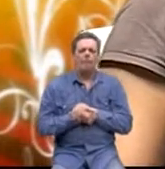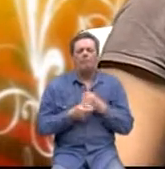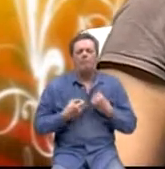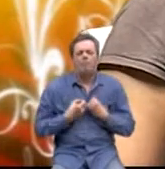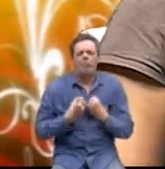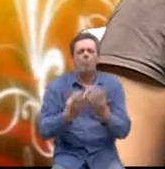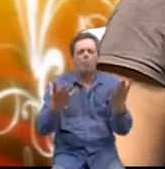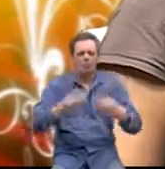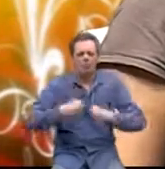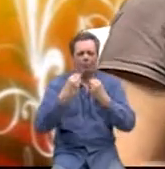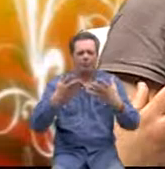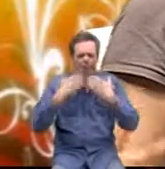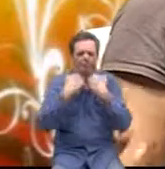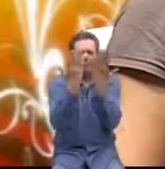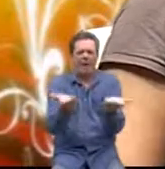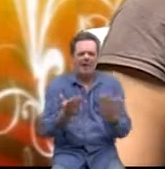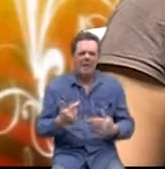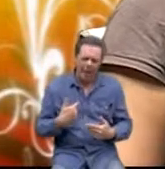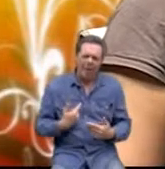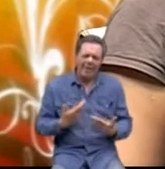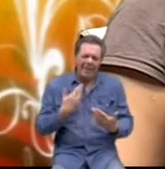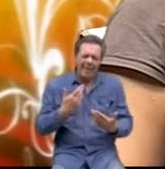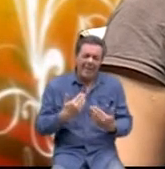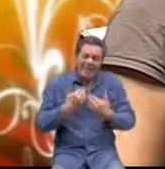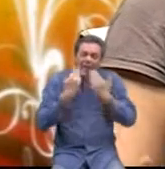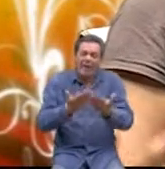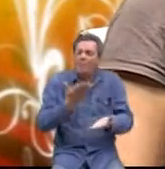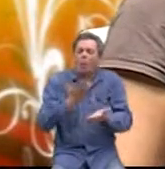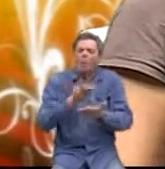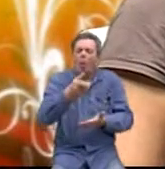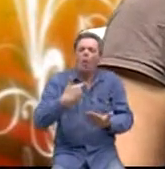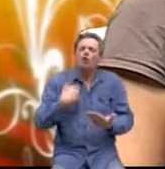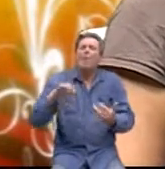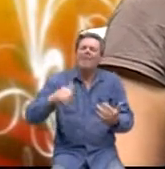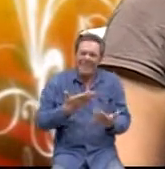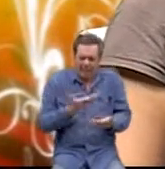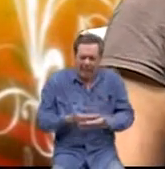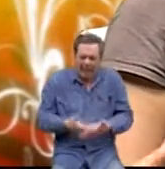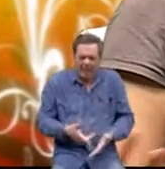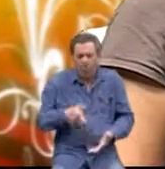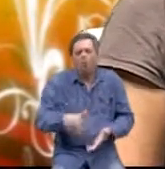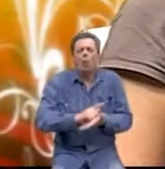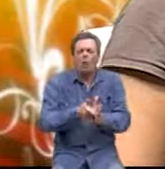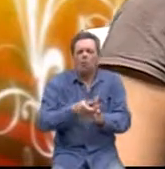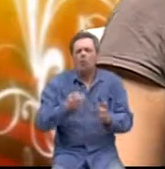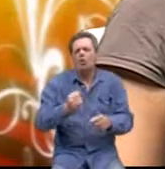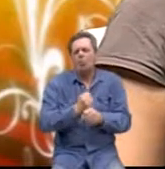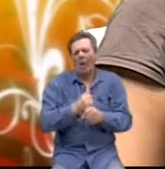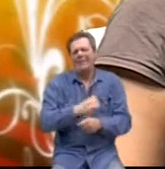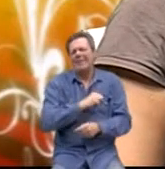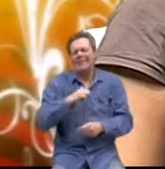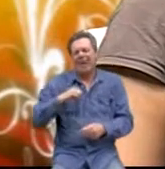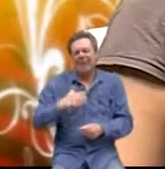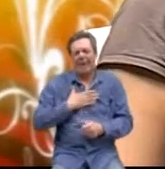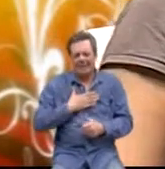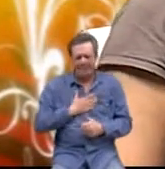pustimo van iz sebe, dolazi do izražaja ono što mi zapravo jesmo i tada u tom trenutku možemo raditi na sebi i sa sobom ono što